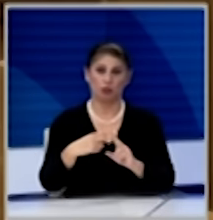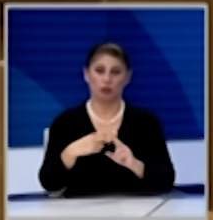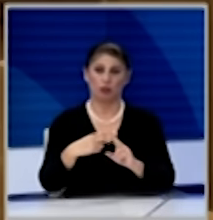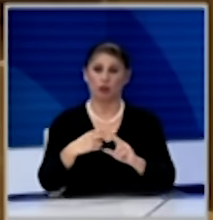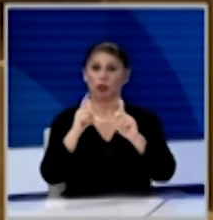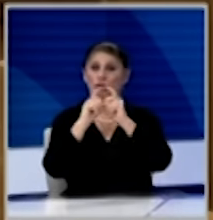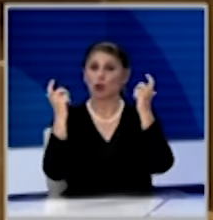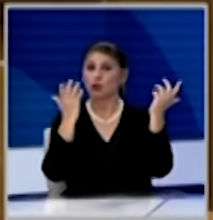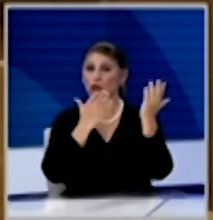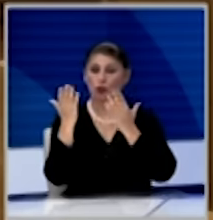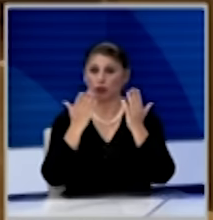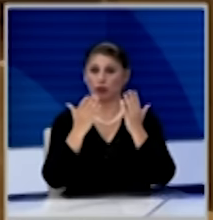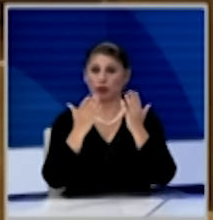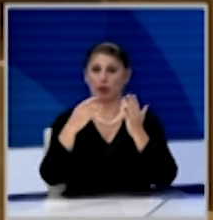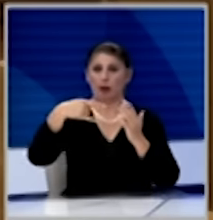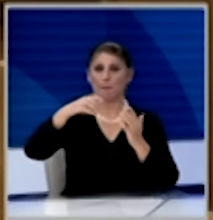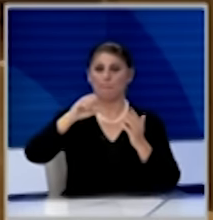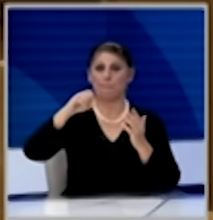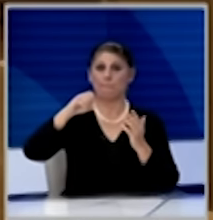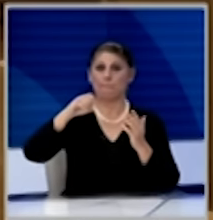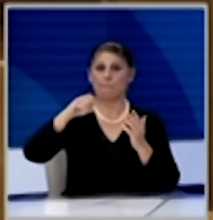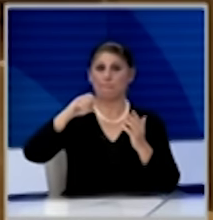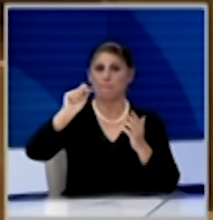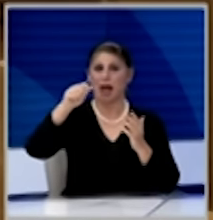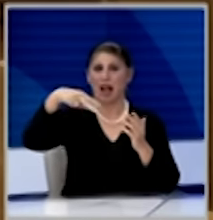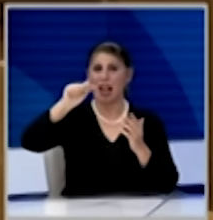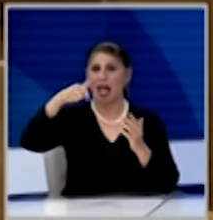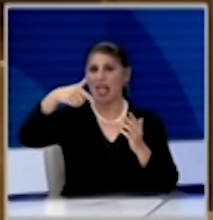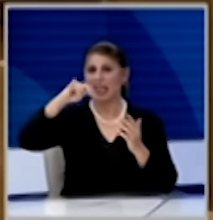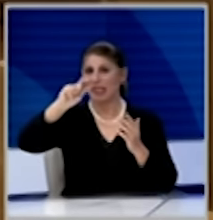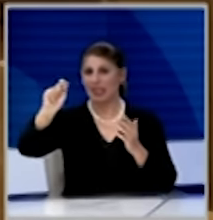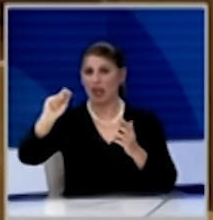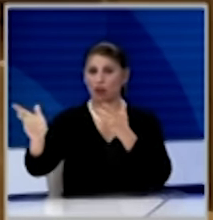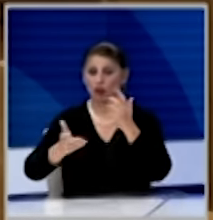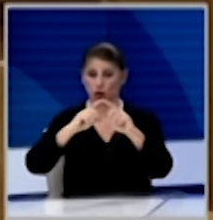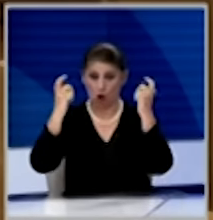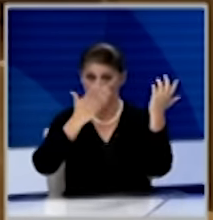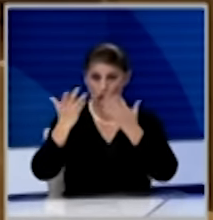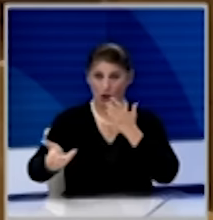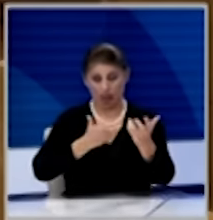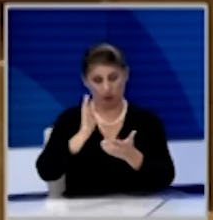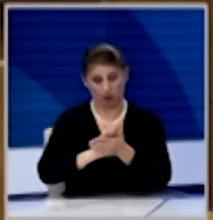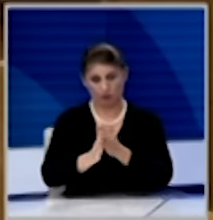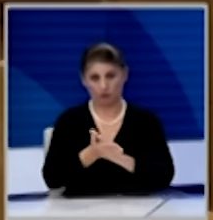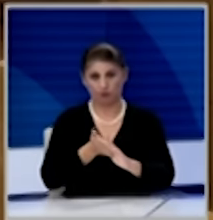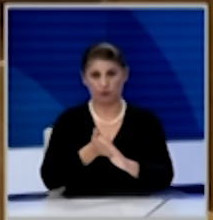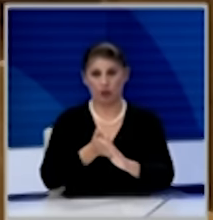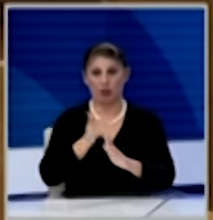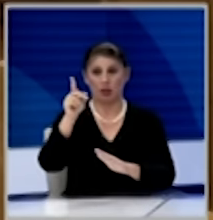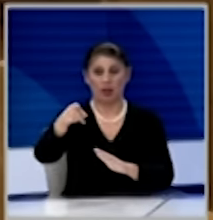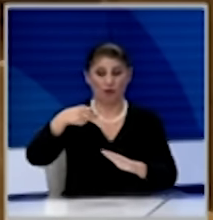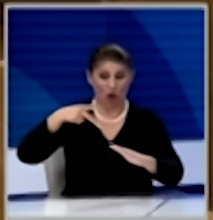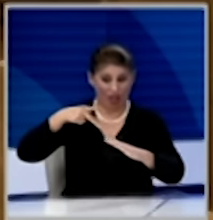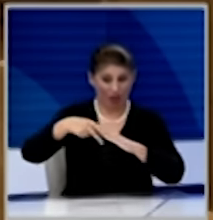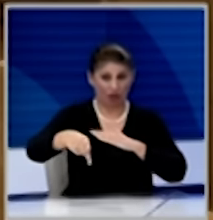σχολείο στην παλαγία που κάηκε είναι αυτό το σχολείο το οποίο με την πανο ρουσίας